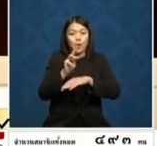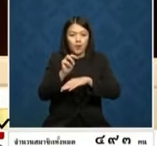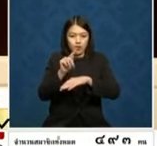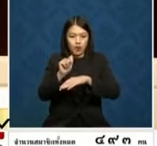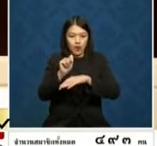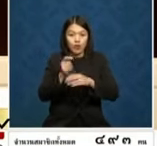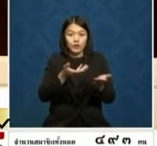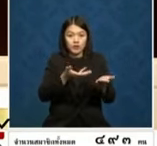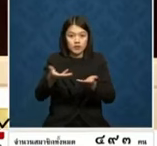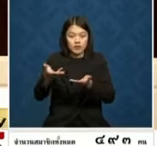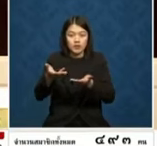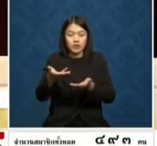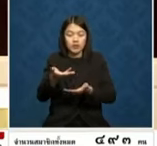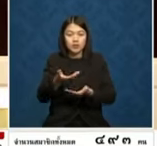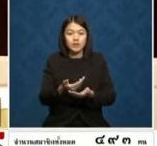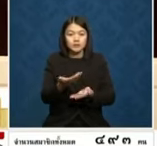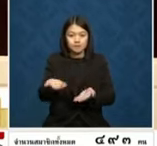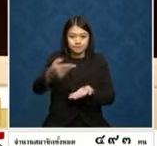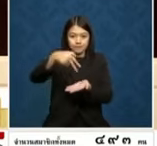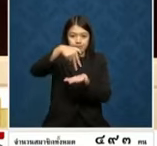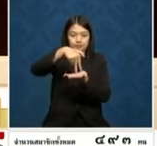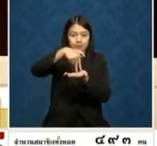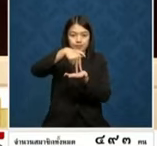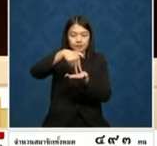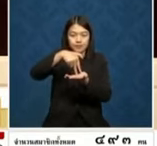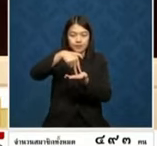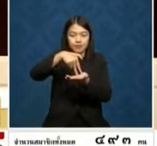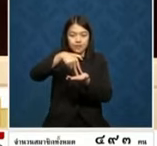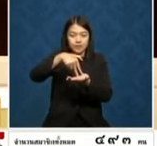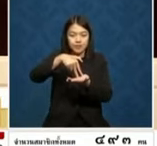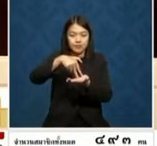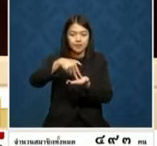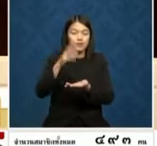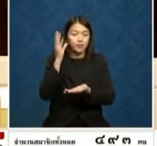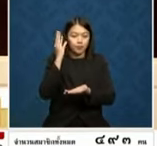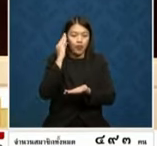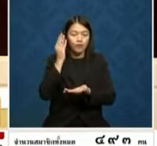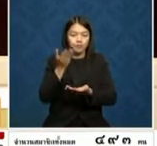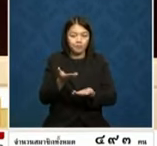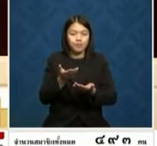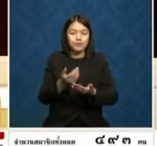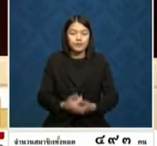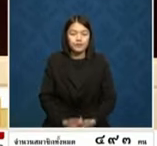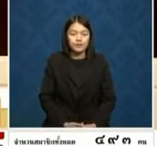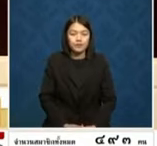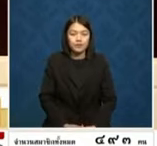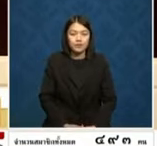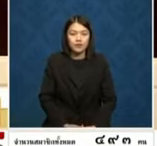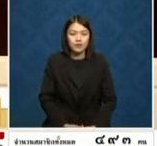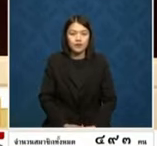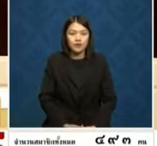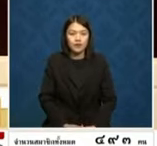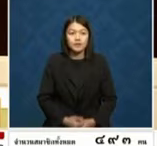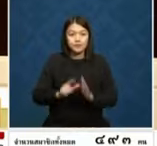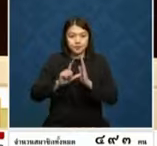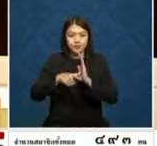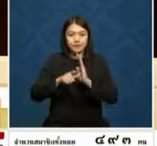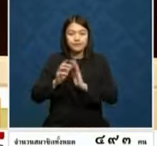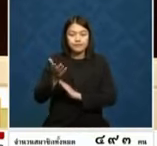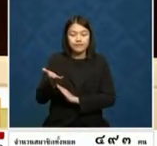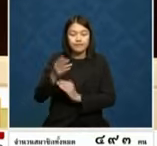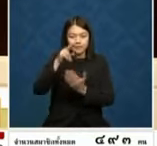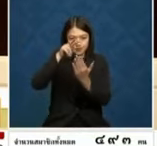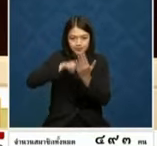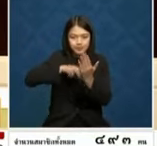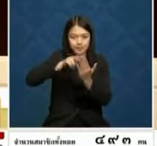เชิญท่านสมาชิกได้กรุณายืนขึ้นเพื่อรับฟังพระบรมราชโองการครับเชิญท่านเลขาธิการได้อ่าน